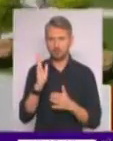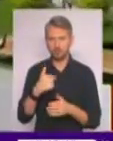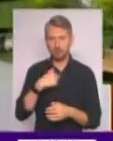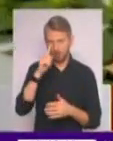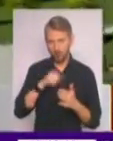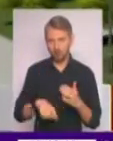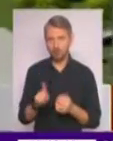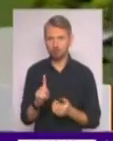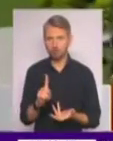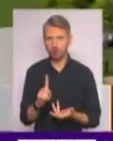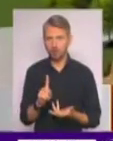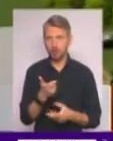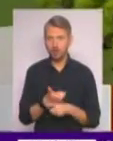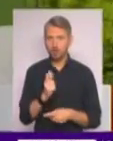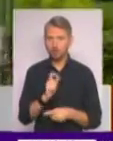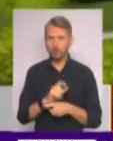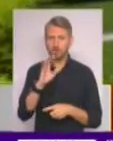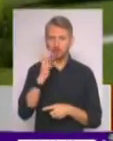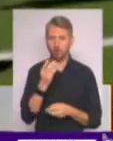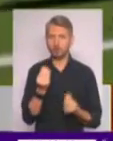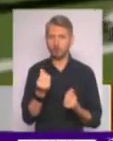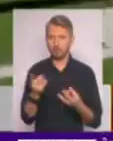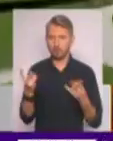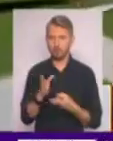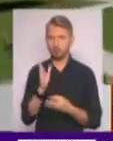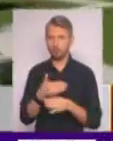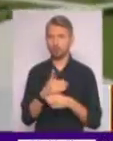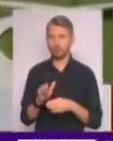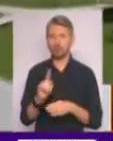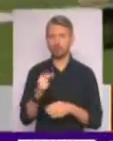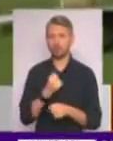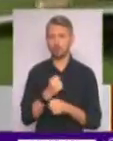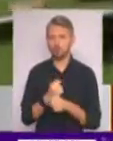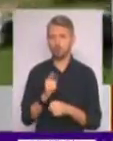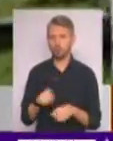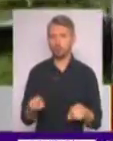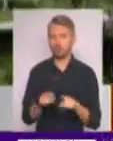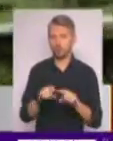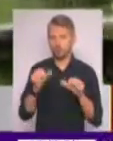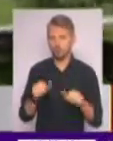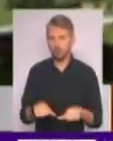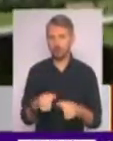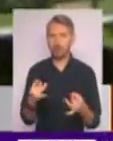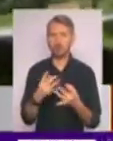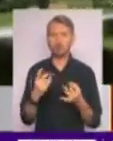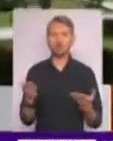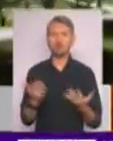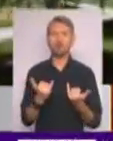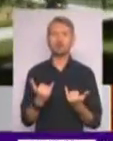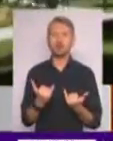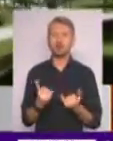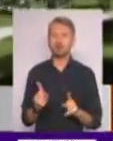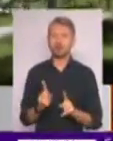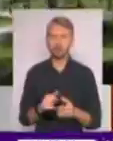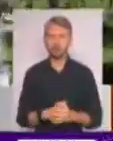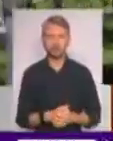що досить серйозні кошти потрібно буде виділити для того, щоб зробити його саме в такому форматі. Розкажіть, на якому етапі процес?